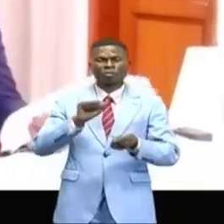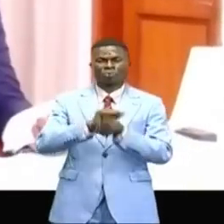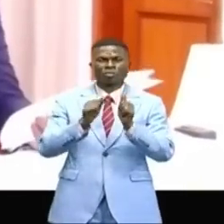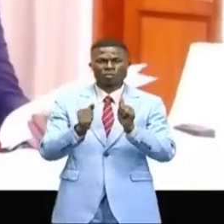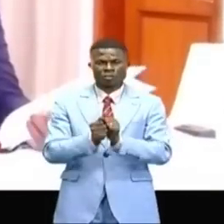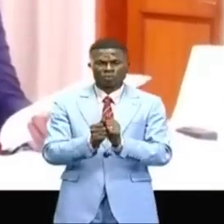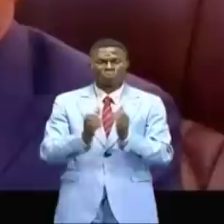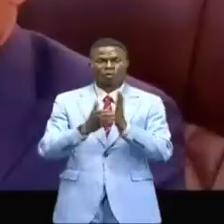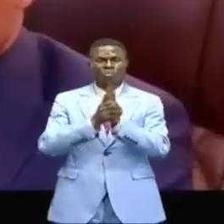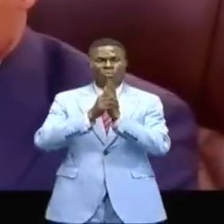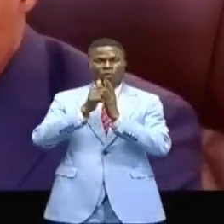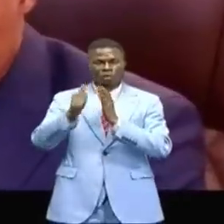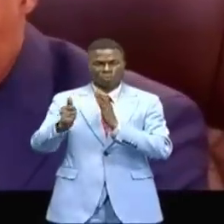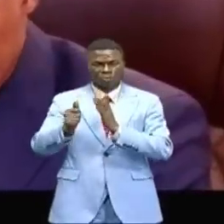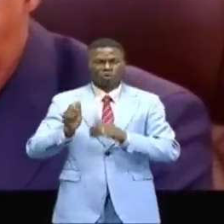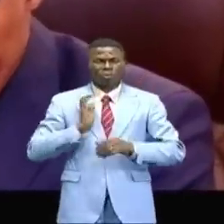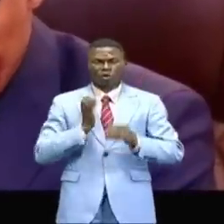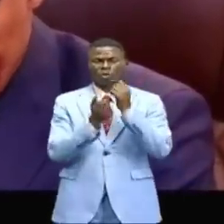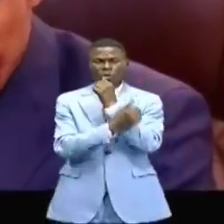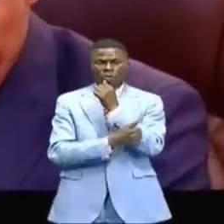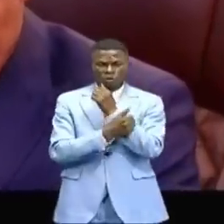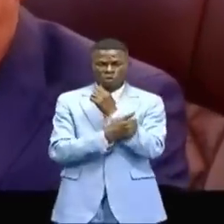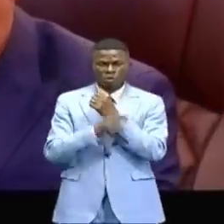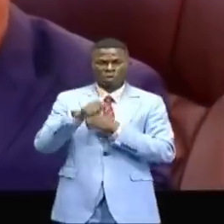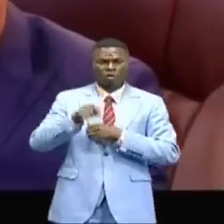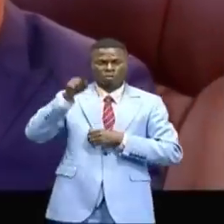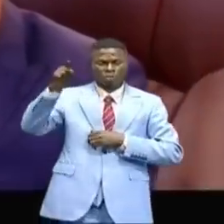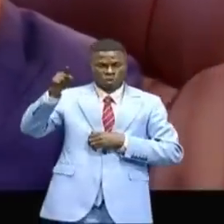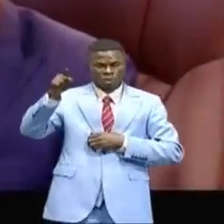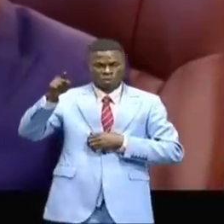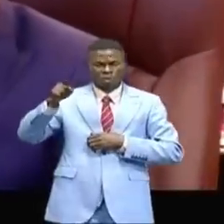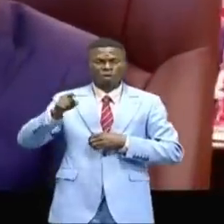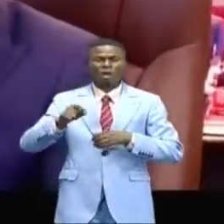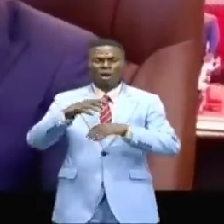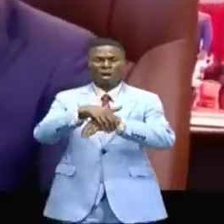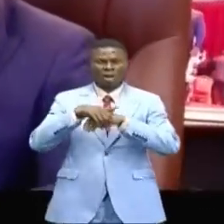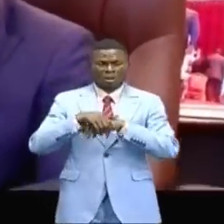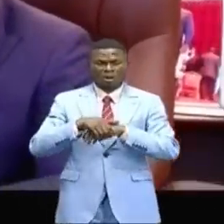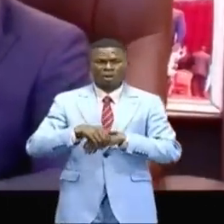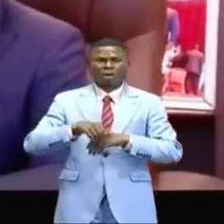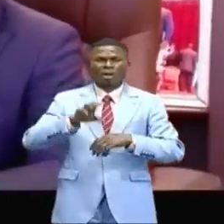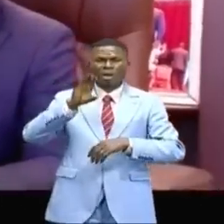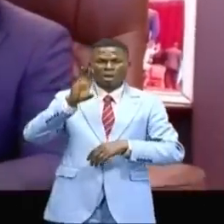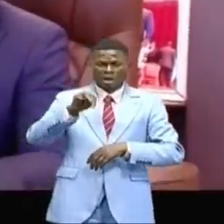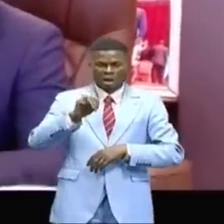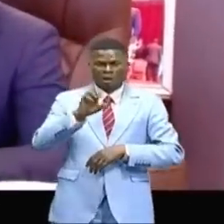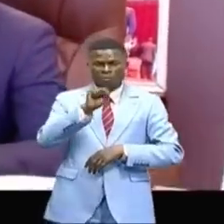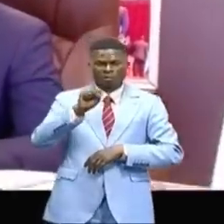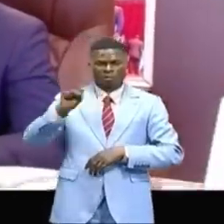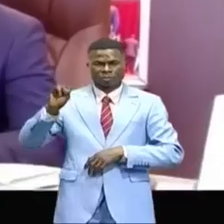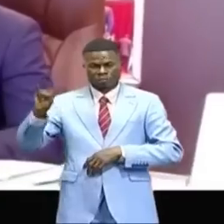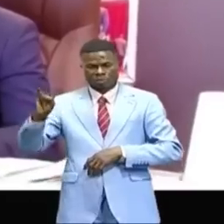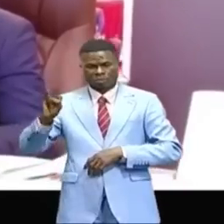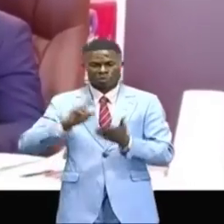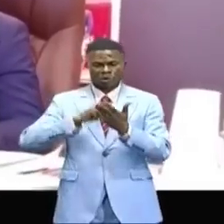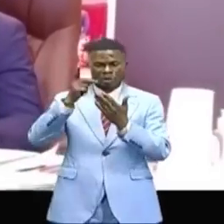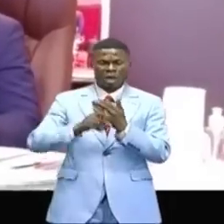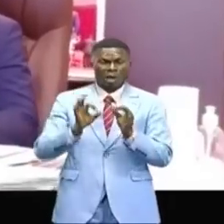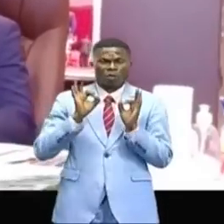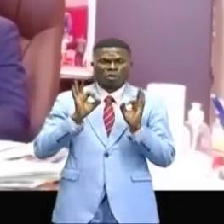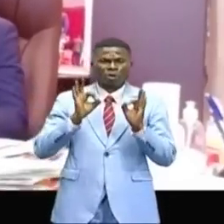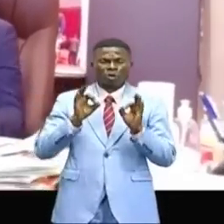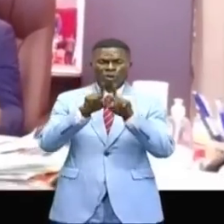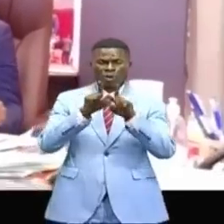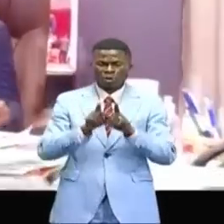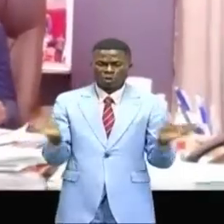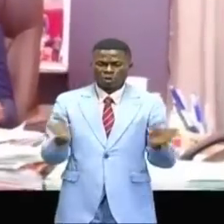de qualification de notre pays au Millennium Challenge Corporation, MCC, ces programmes innovants et